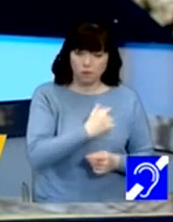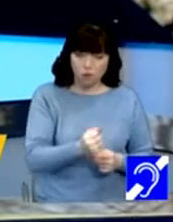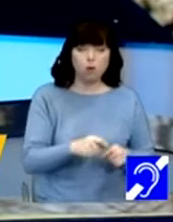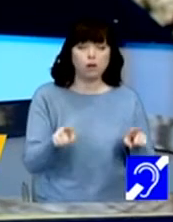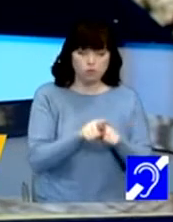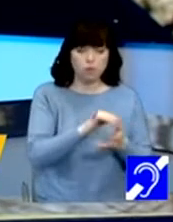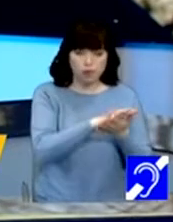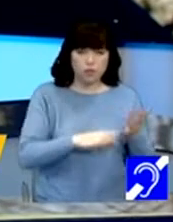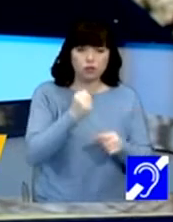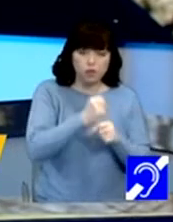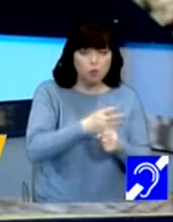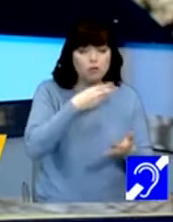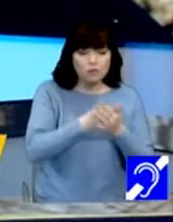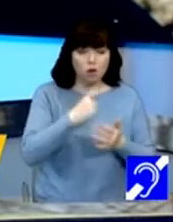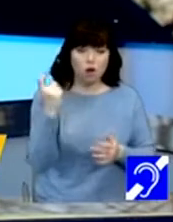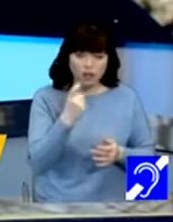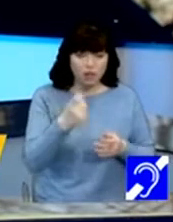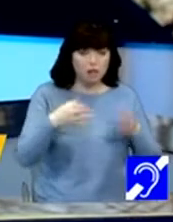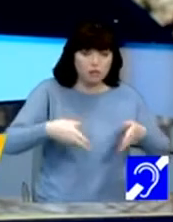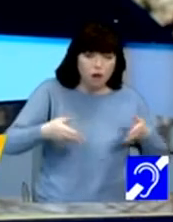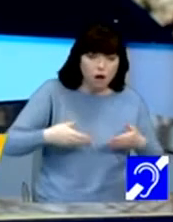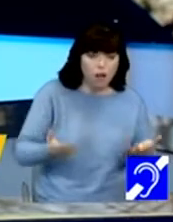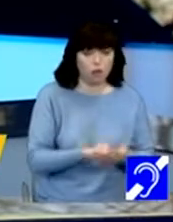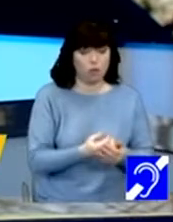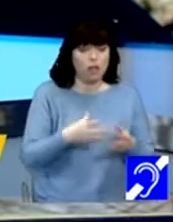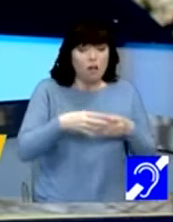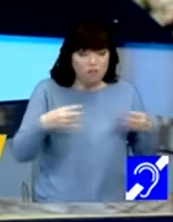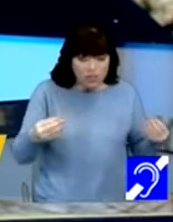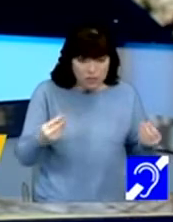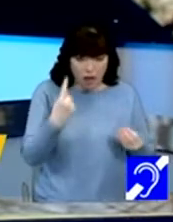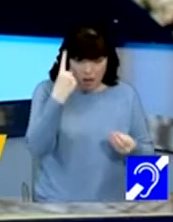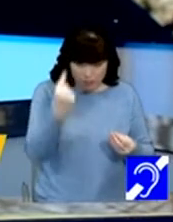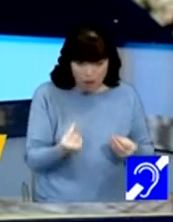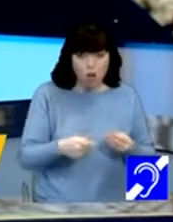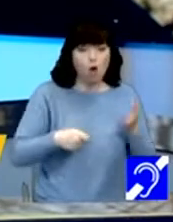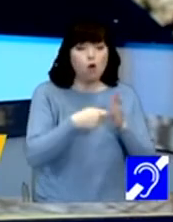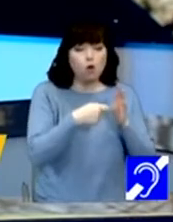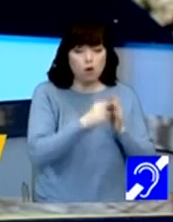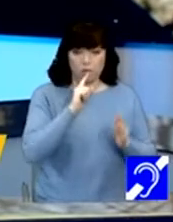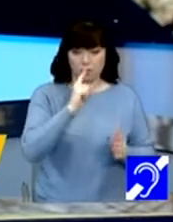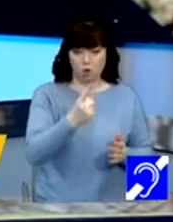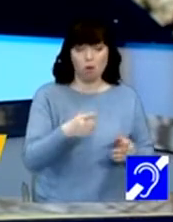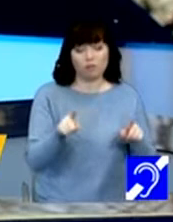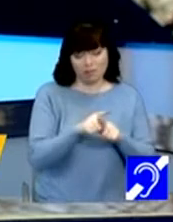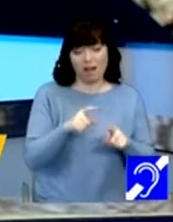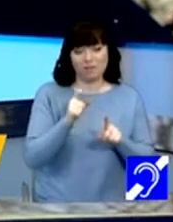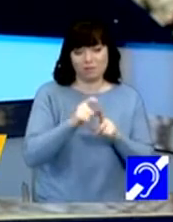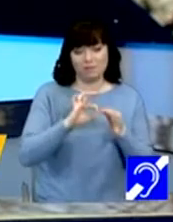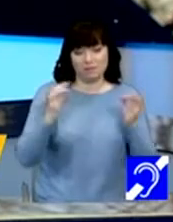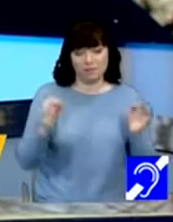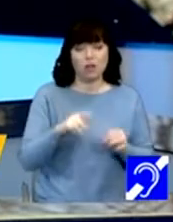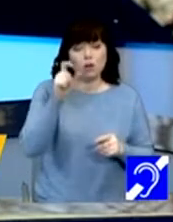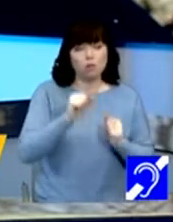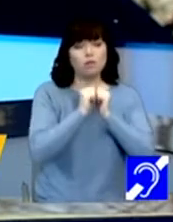să muncească prin gospodării sau în grădini. O zi de primăvară hrănește un an, spune o vorbă din popor. Oamenii se roagă pentru pace